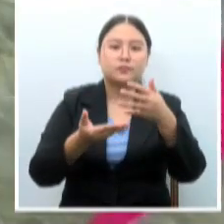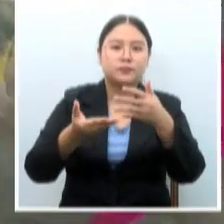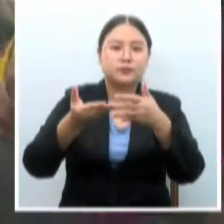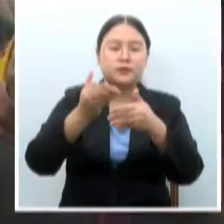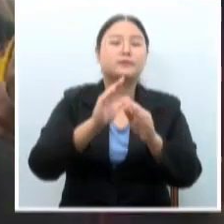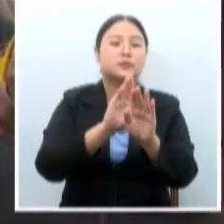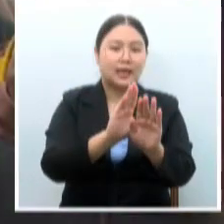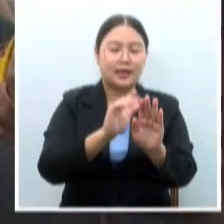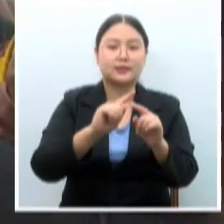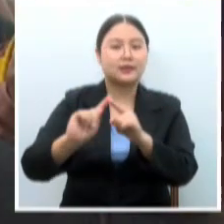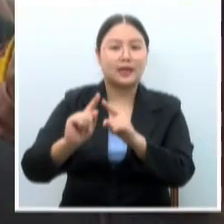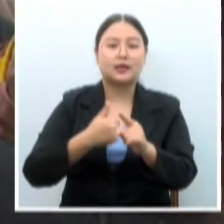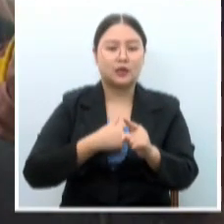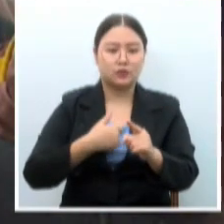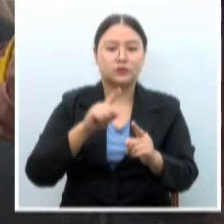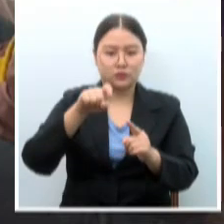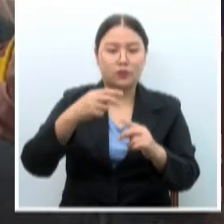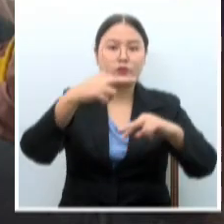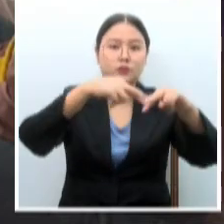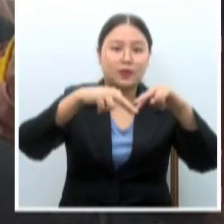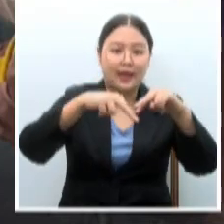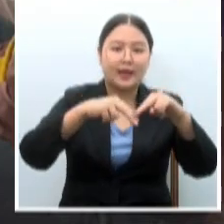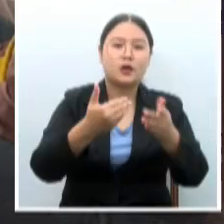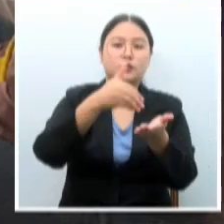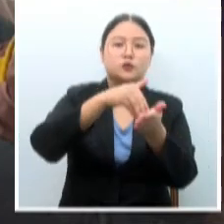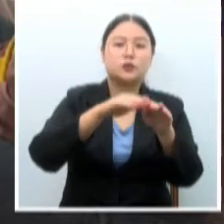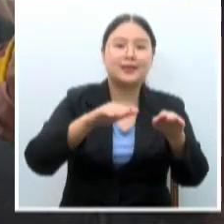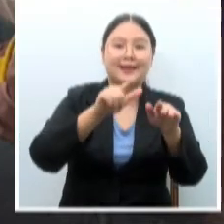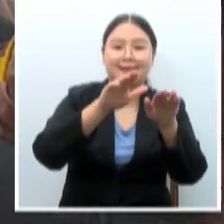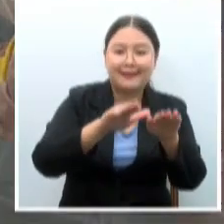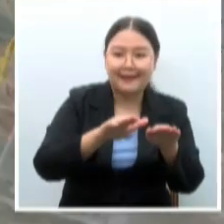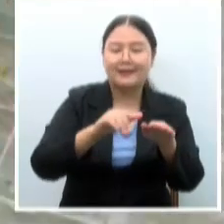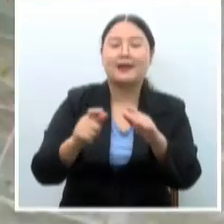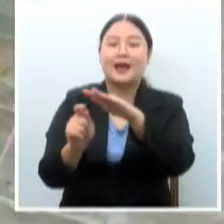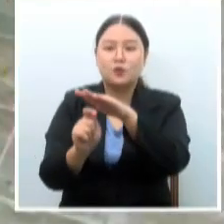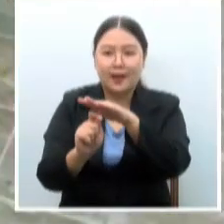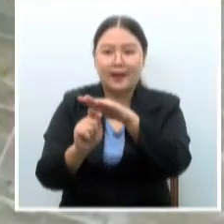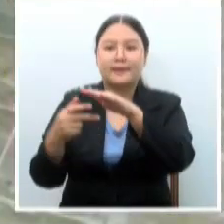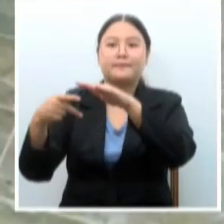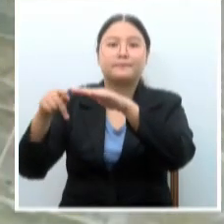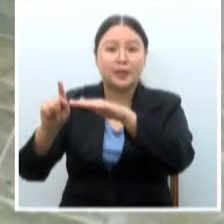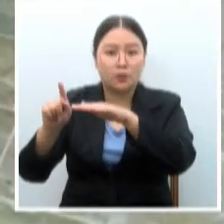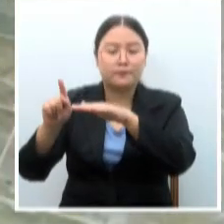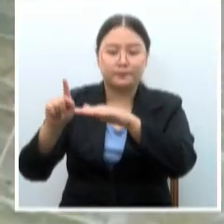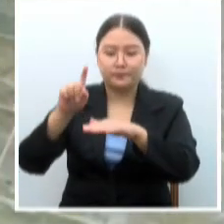างบ้านศูนย์เด็กเล็กชั้นอนุบาลจนถึงชั้นประถมศึกษาและยังส่งเสริมให้เด็กและเยาว